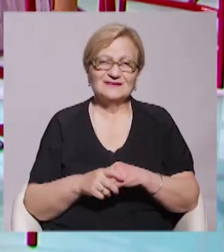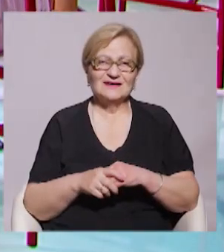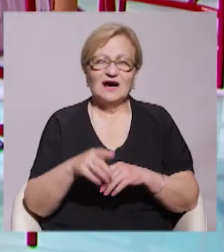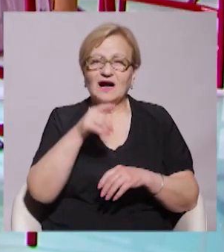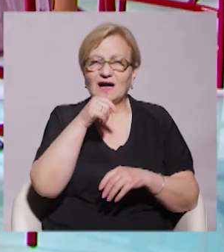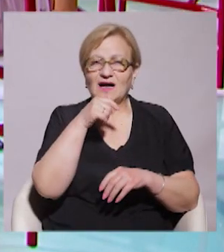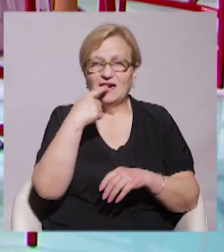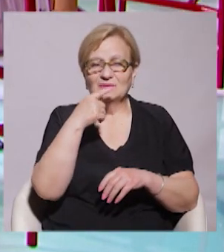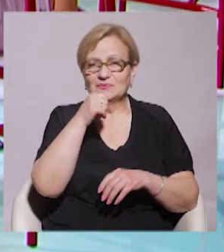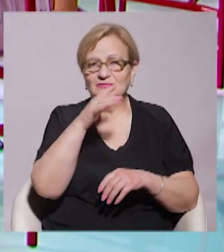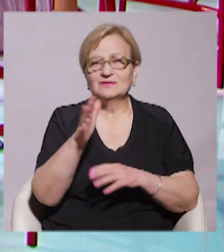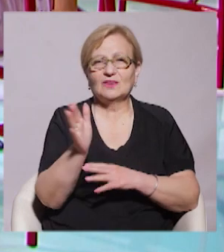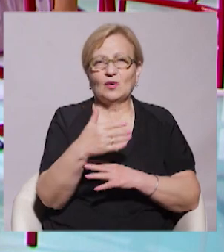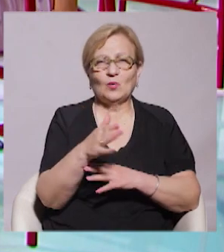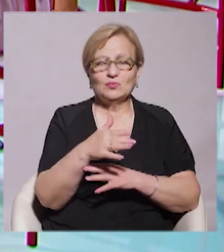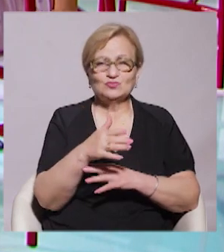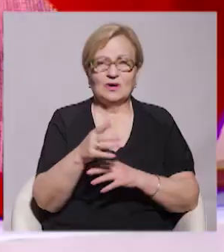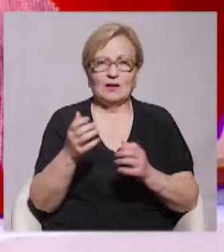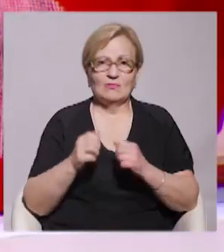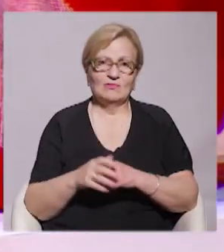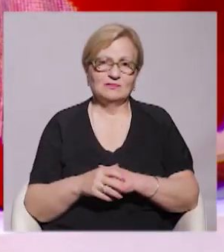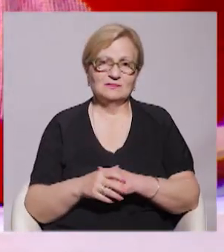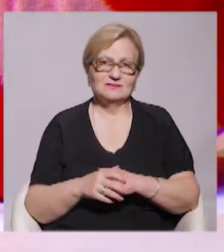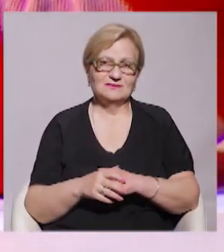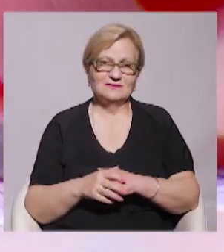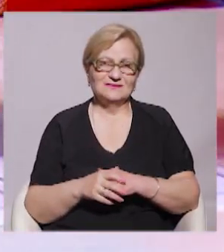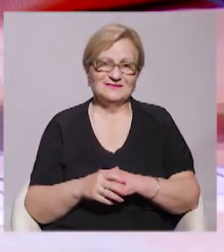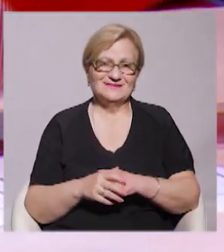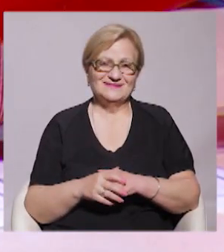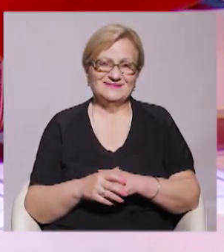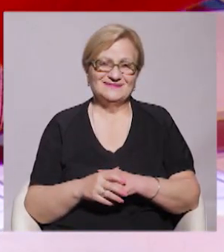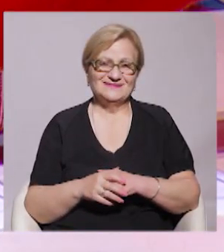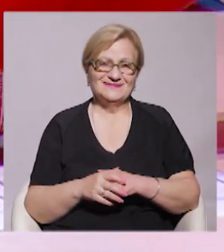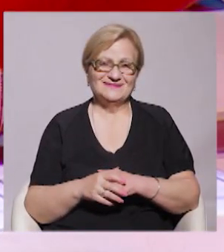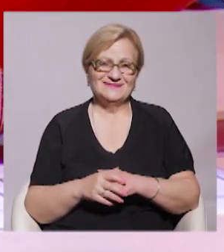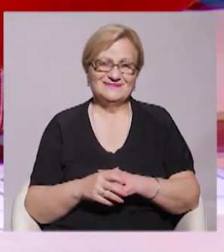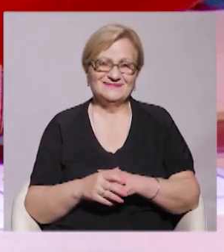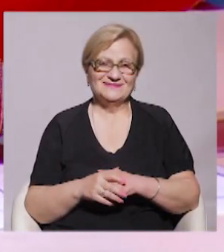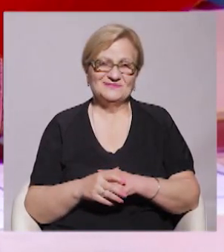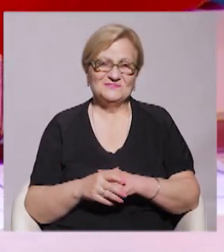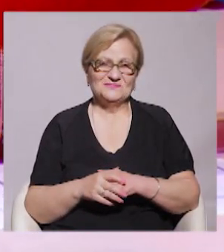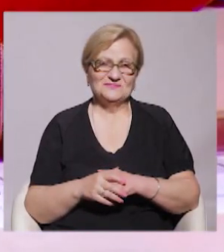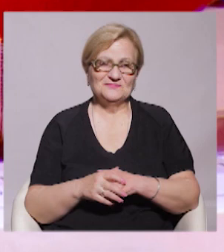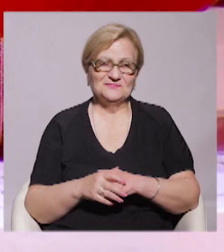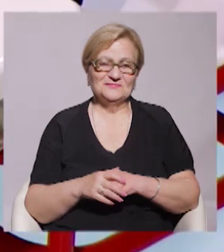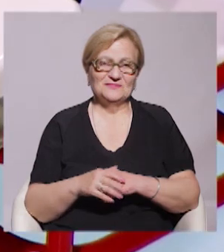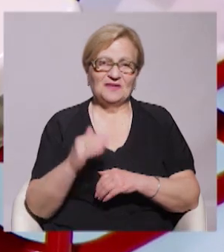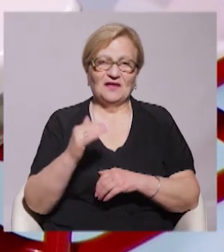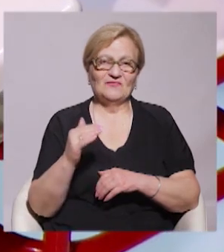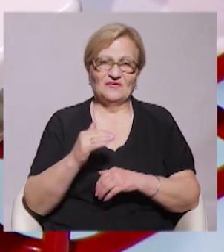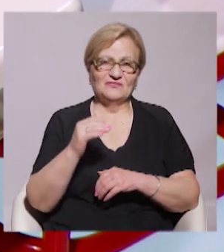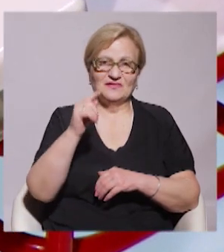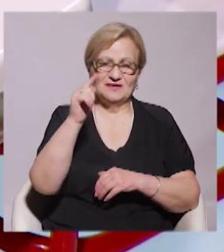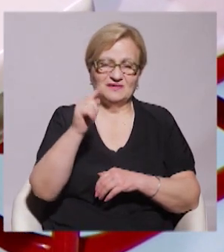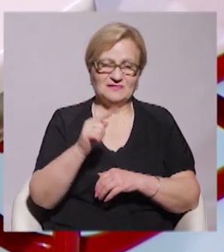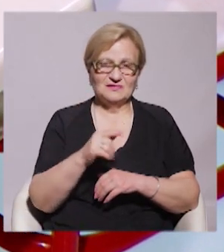აბა მიდი აი აქედან ვიწყებ. გუგა, მოდი აი აქედან დავიწყოთ. წავედით ქვევით,